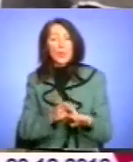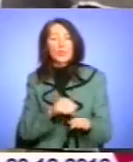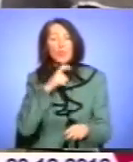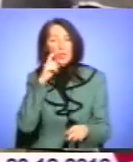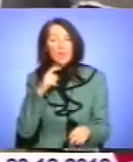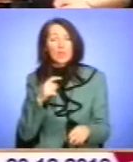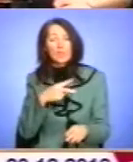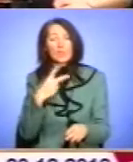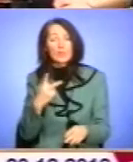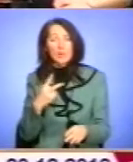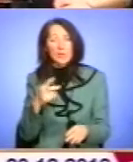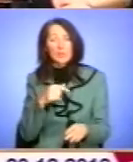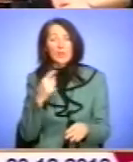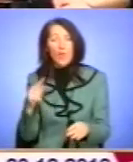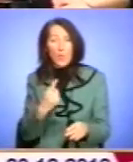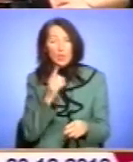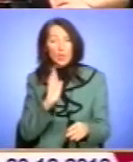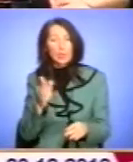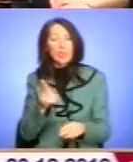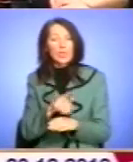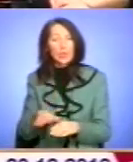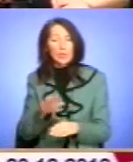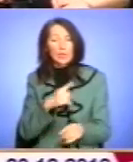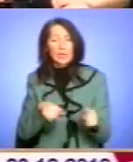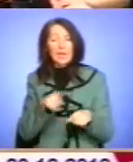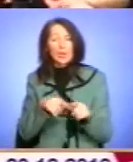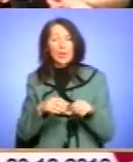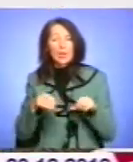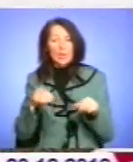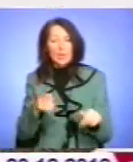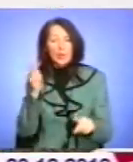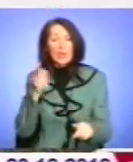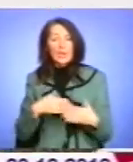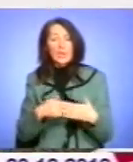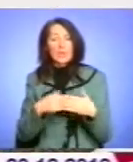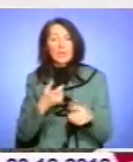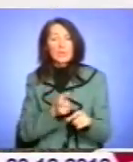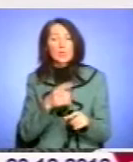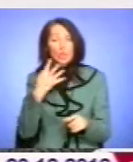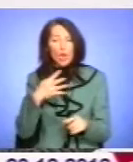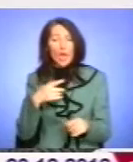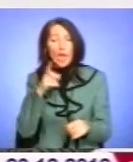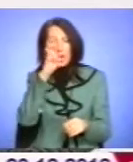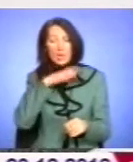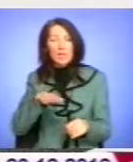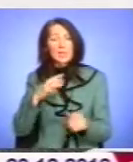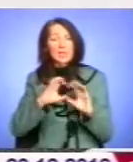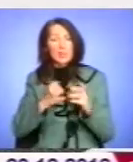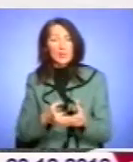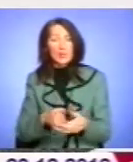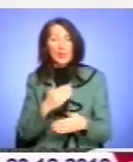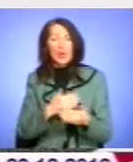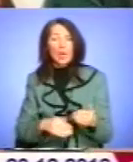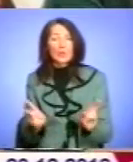на Тернопільщині. На рідну землю приїдуть активісти з більш як 40 країн світу. В програмі форуму зустрічі з політиками,